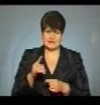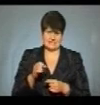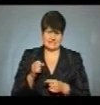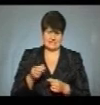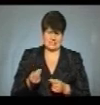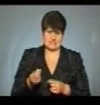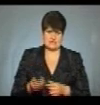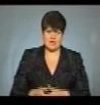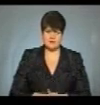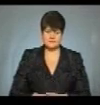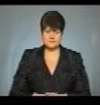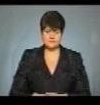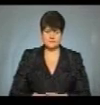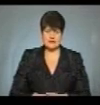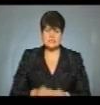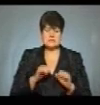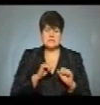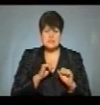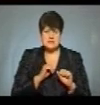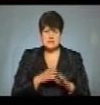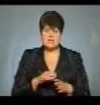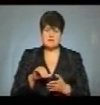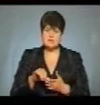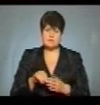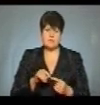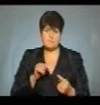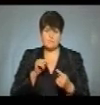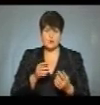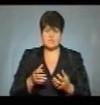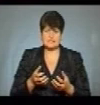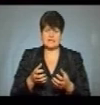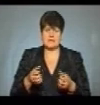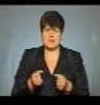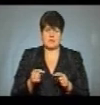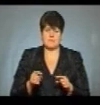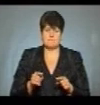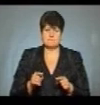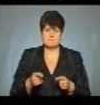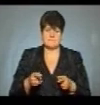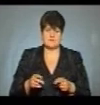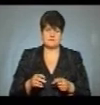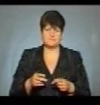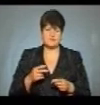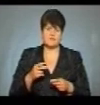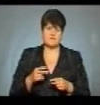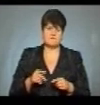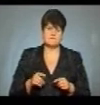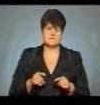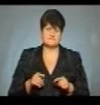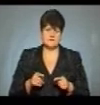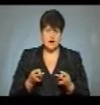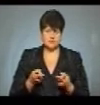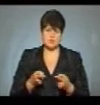кримінального правопорушення. Захисники Андрія Горбатюка виступили проти тримання під вартою та подали клопотання про цілодобовий домашній